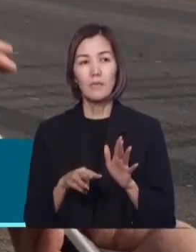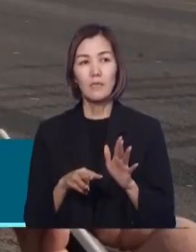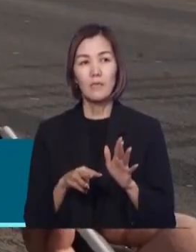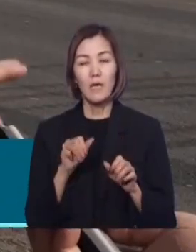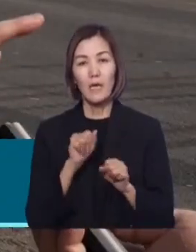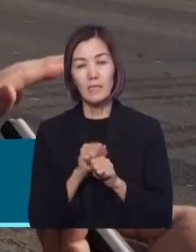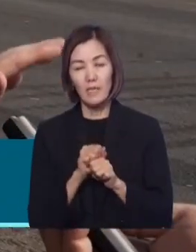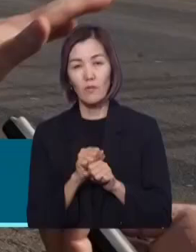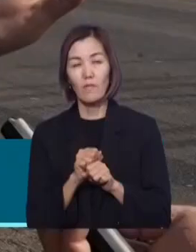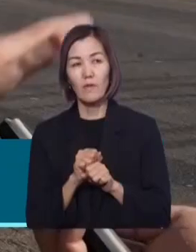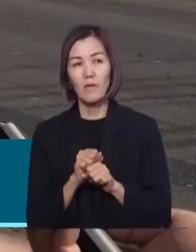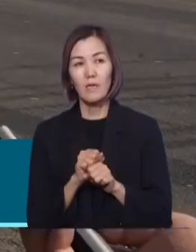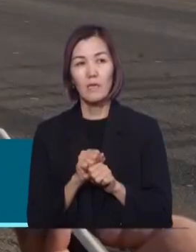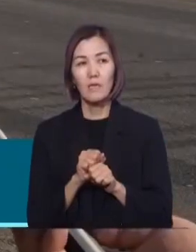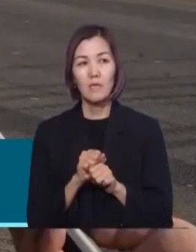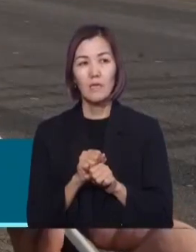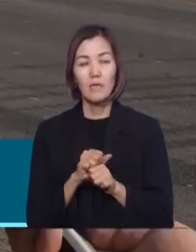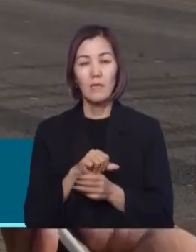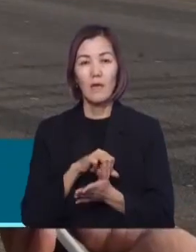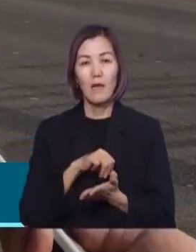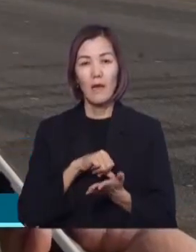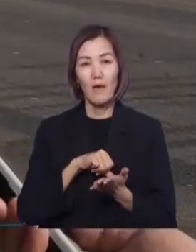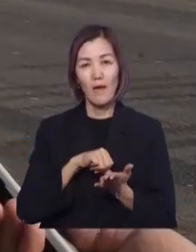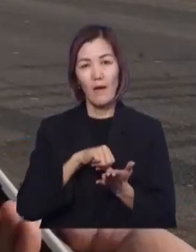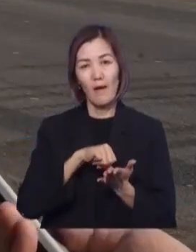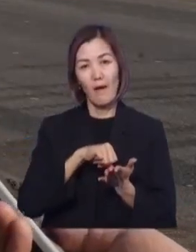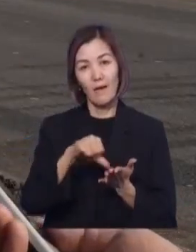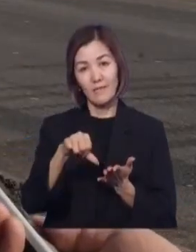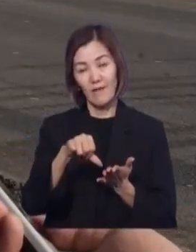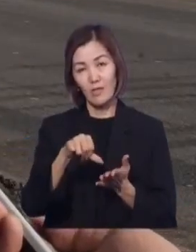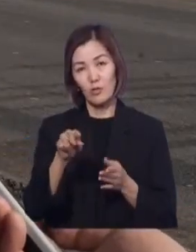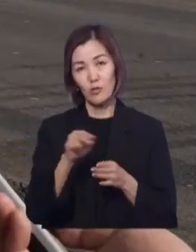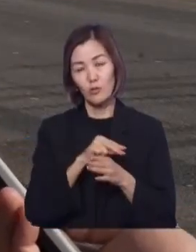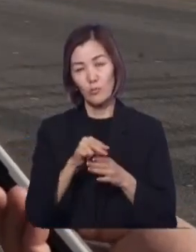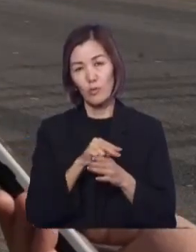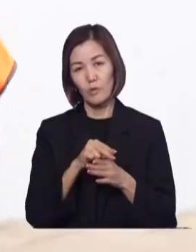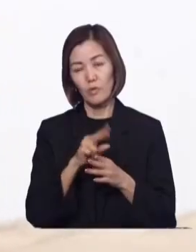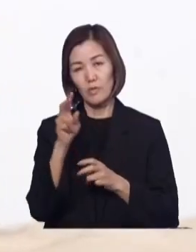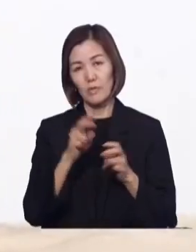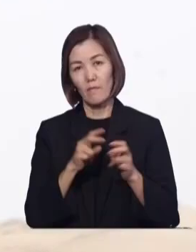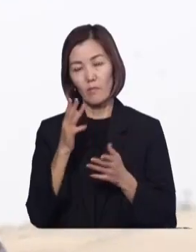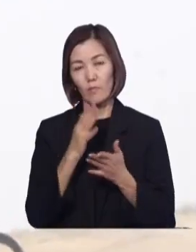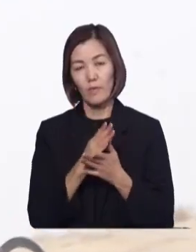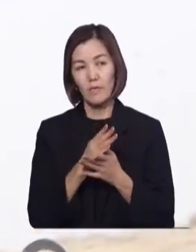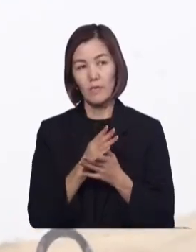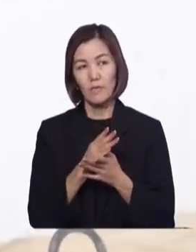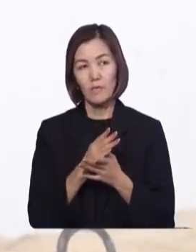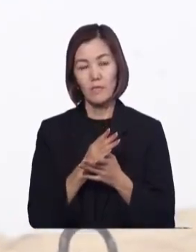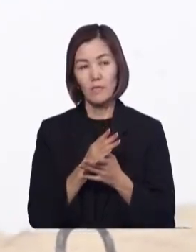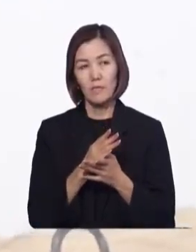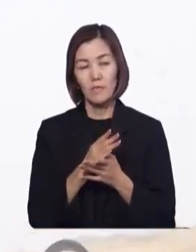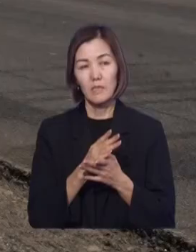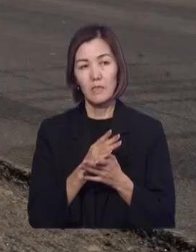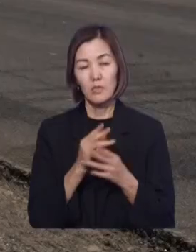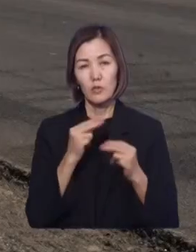остановкасы, эстакада тоқтайтын. Осы жерді қазір асфальт жамылғыларымен дайындап жатыр. Асфальт завод қосылған бүгінгі күнде 20 сәуірден кейін асфальт жұмысын